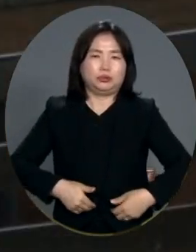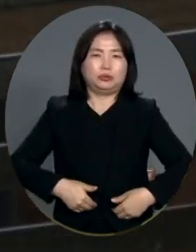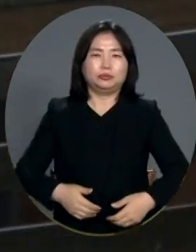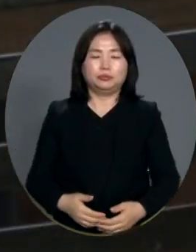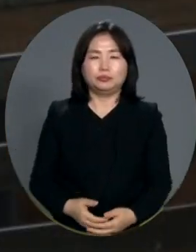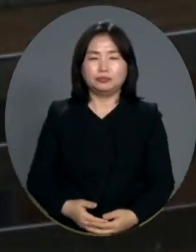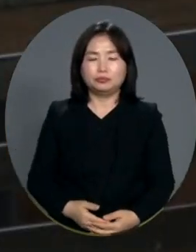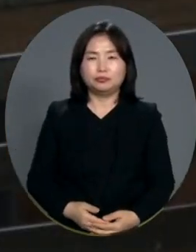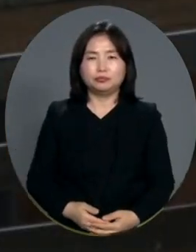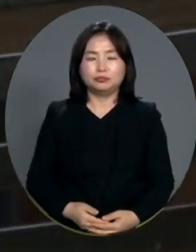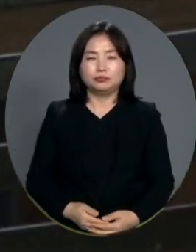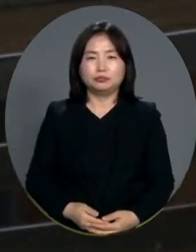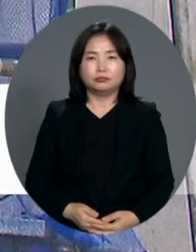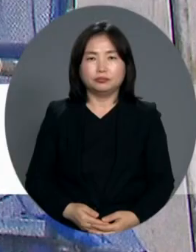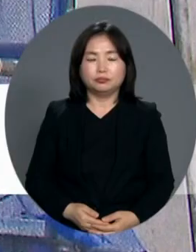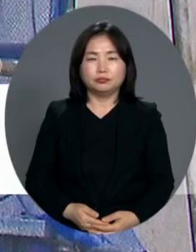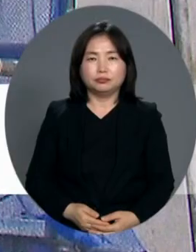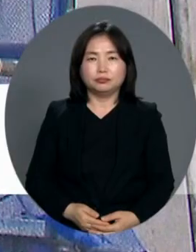뉴스 손은민입니다.